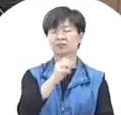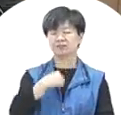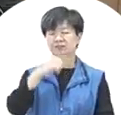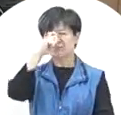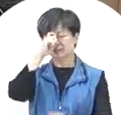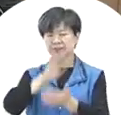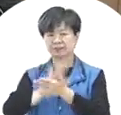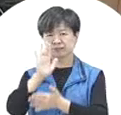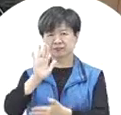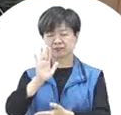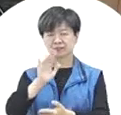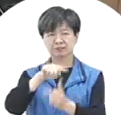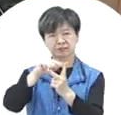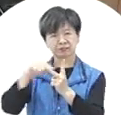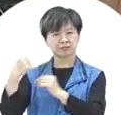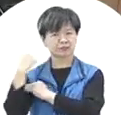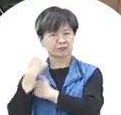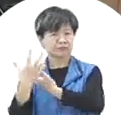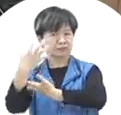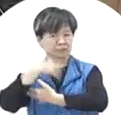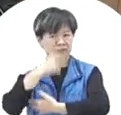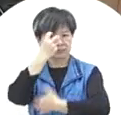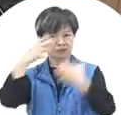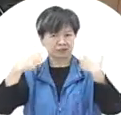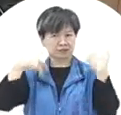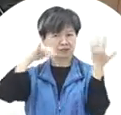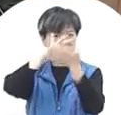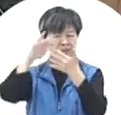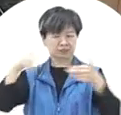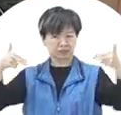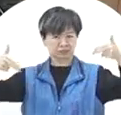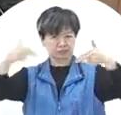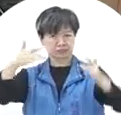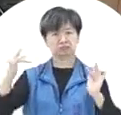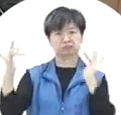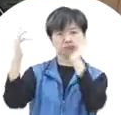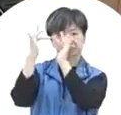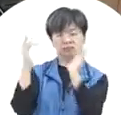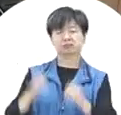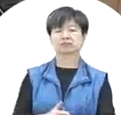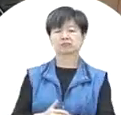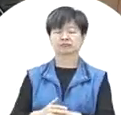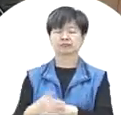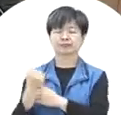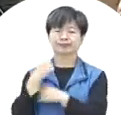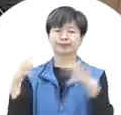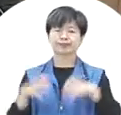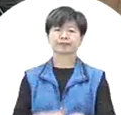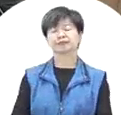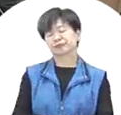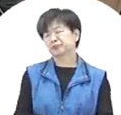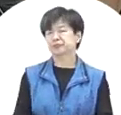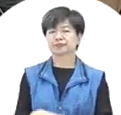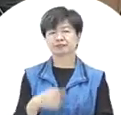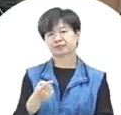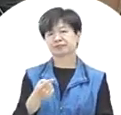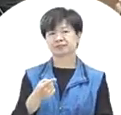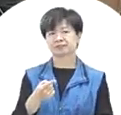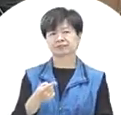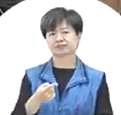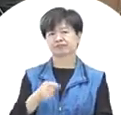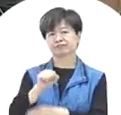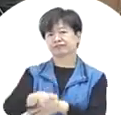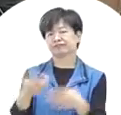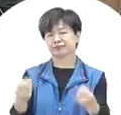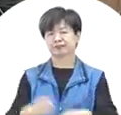来这些来努力纳入我们的监管员，好或不好。 大家一起加油。 好，看起来是没有机会。好，下一题，来农